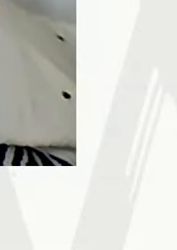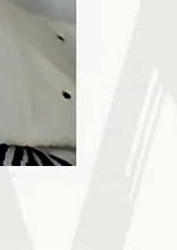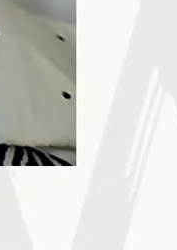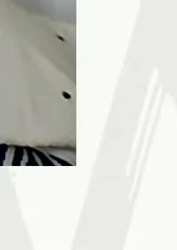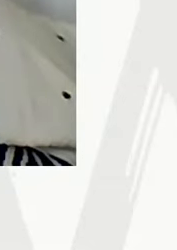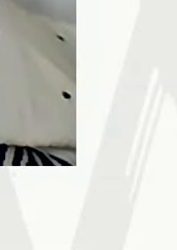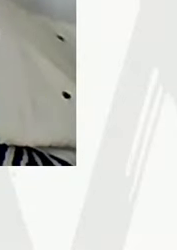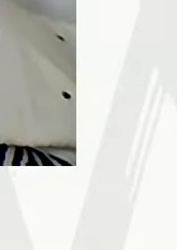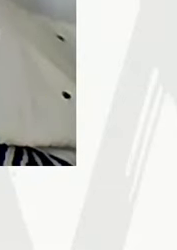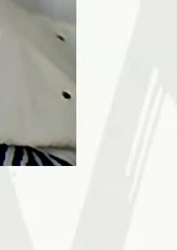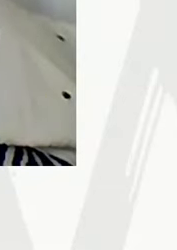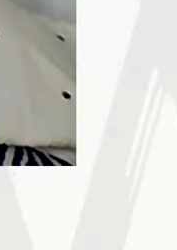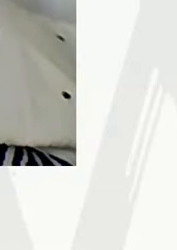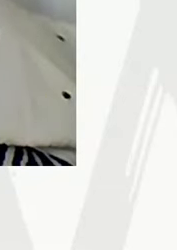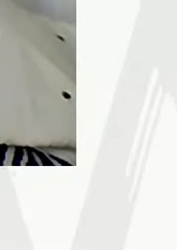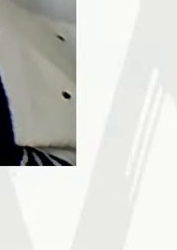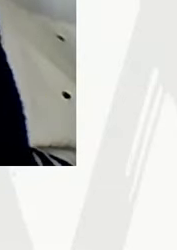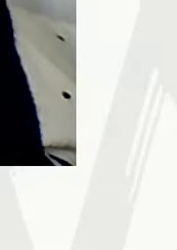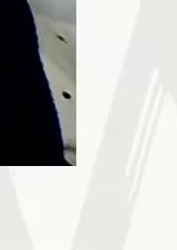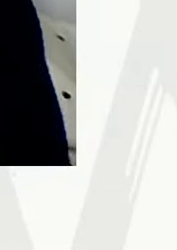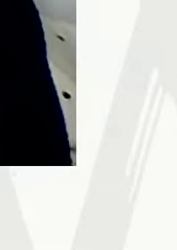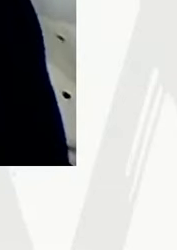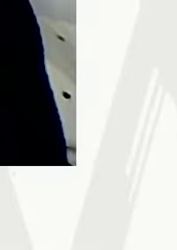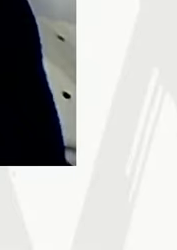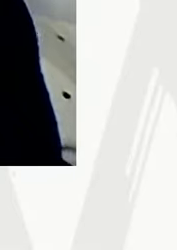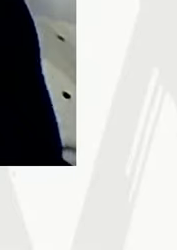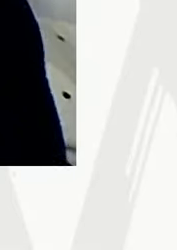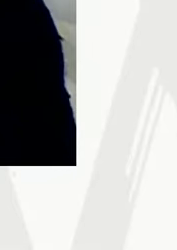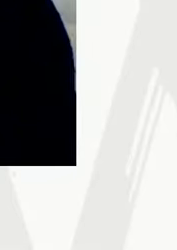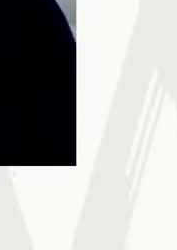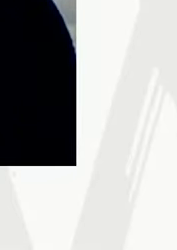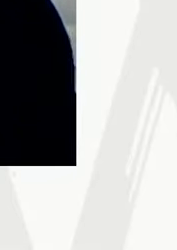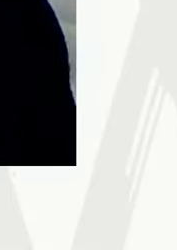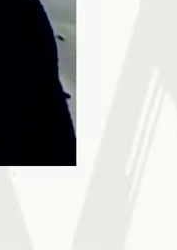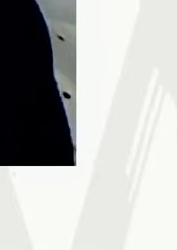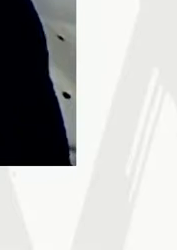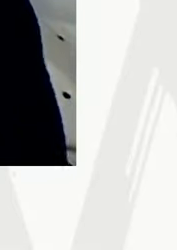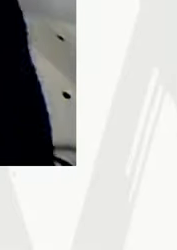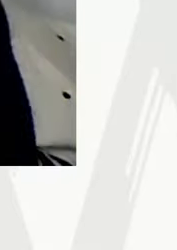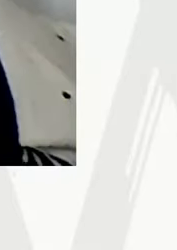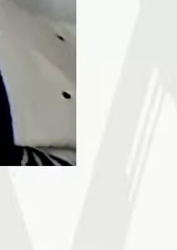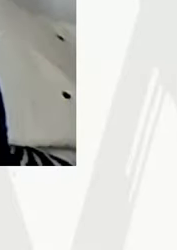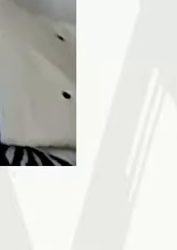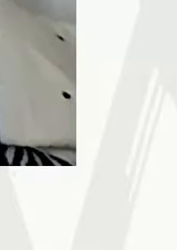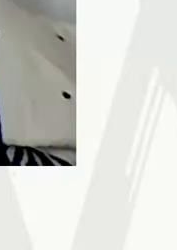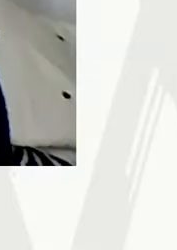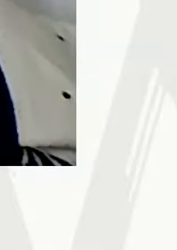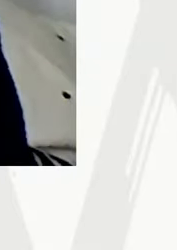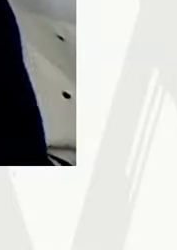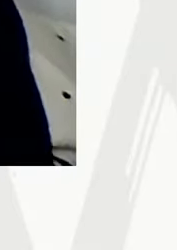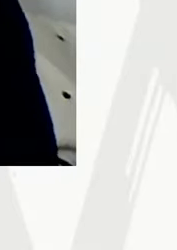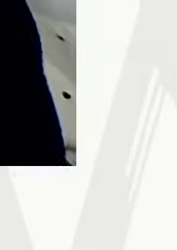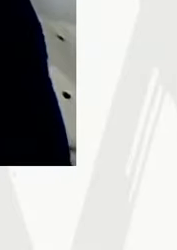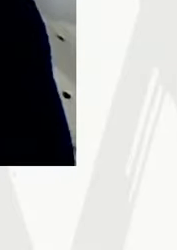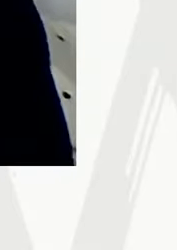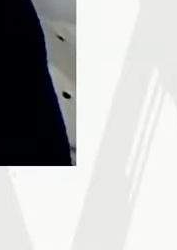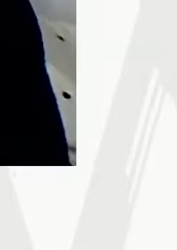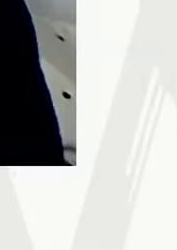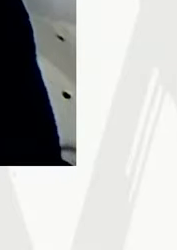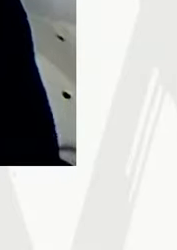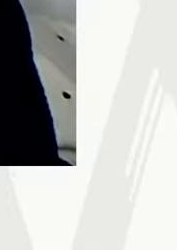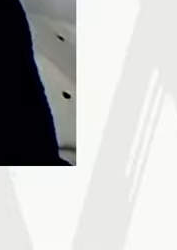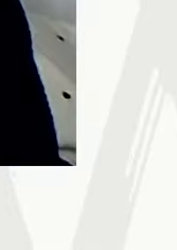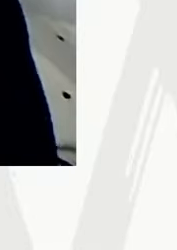L'autonomie libertine est celle du vouloir ou du désir immédiat dans toute l'effervescence qu'il peut offrir.